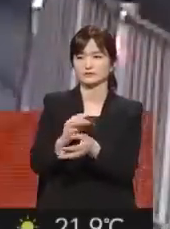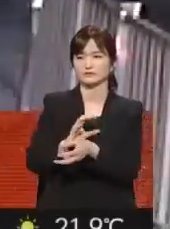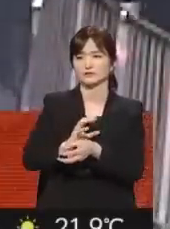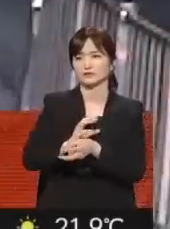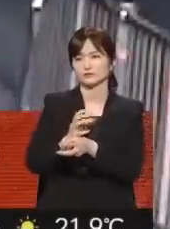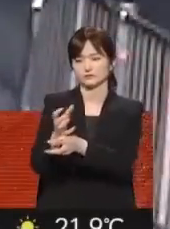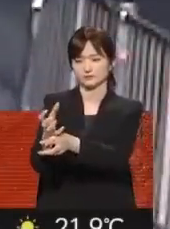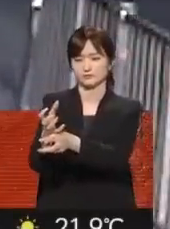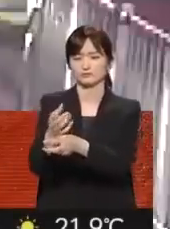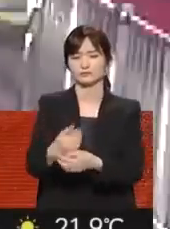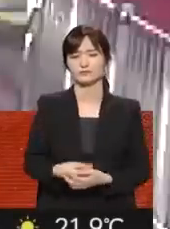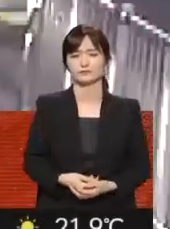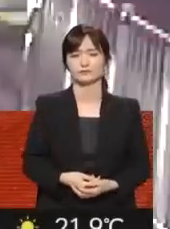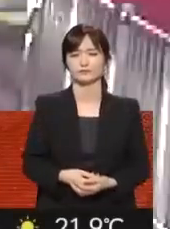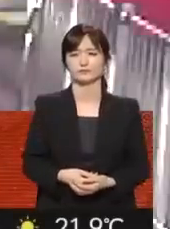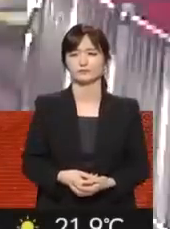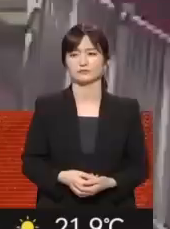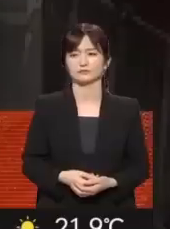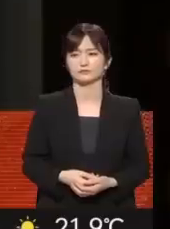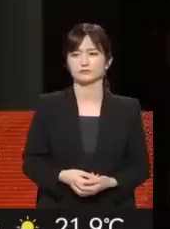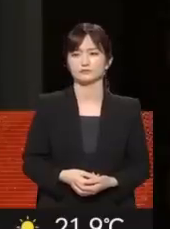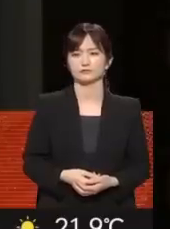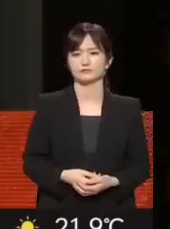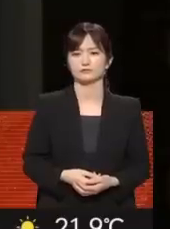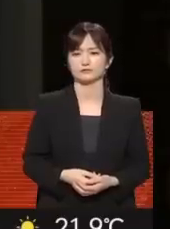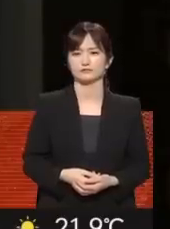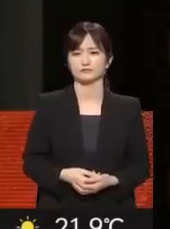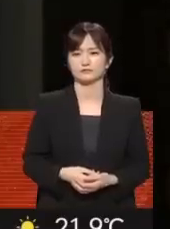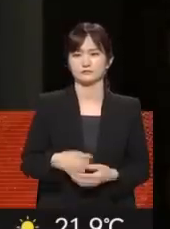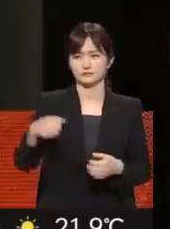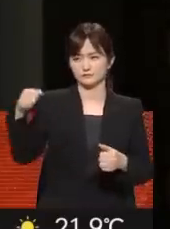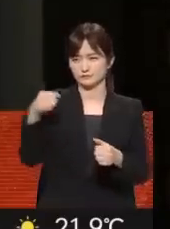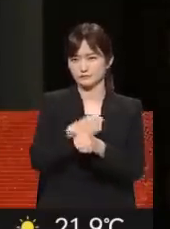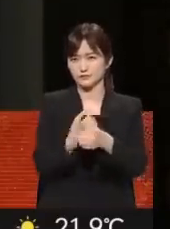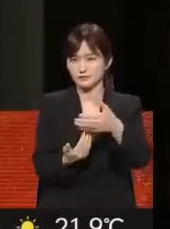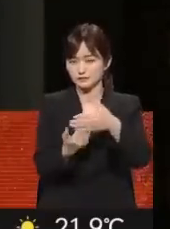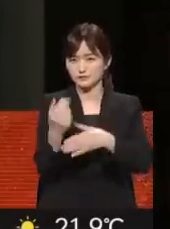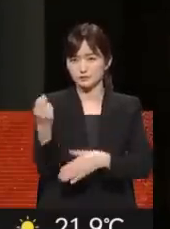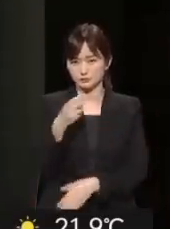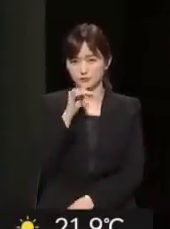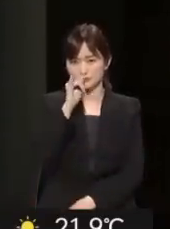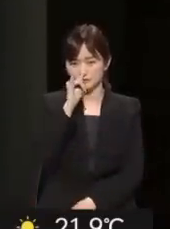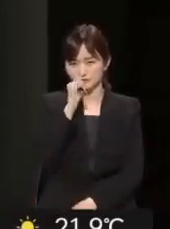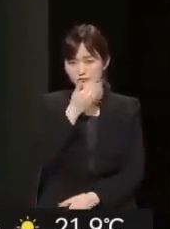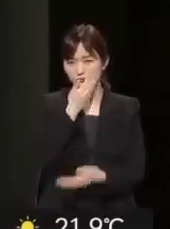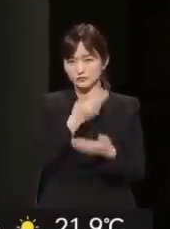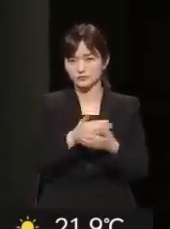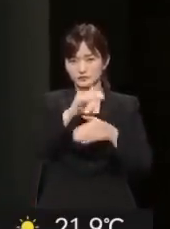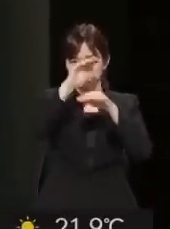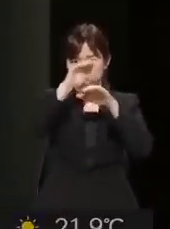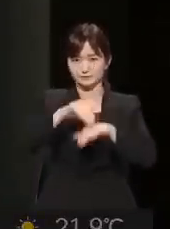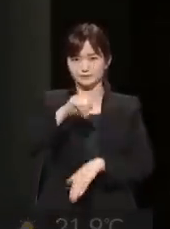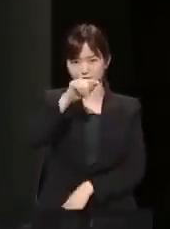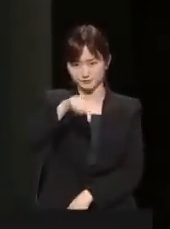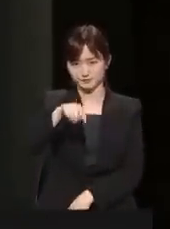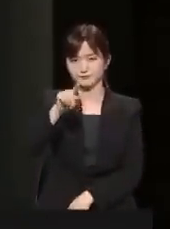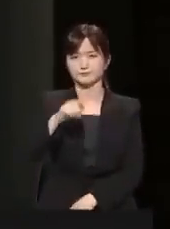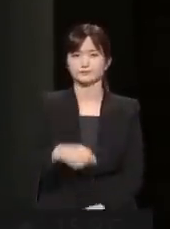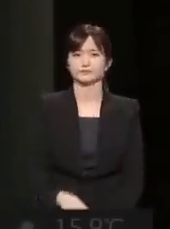제가 양변호사님께는 잠시 후에 다시 여쭤보겠습니다 폭행 사건 여기서 끝이 아니었습니다 체크 포인트 짚어보죠